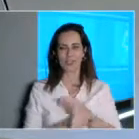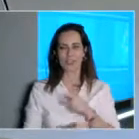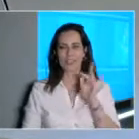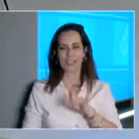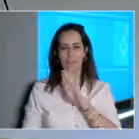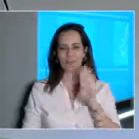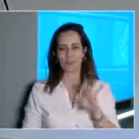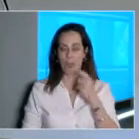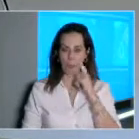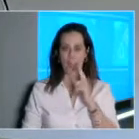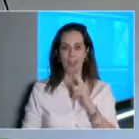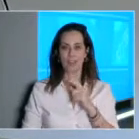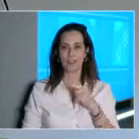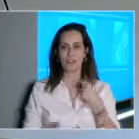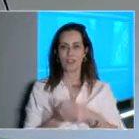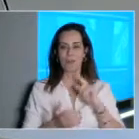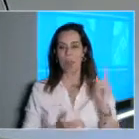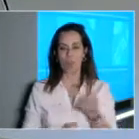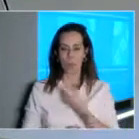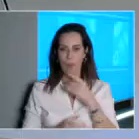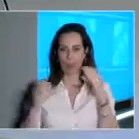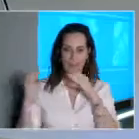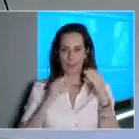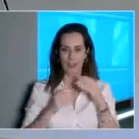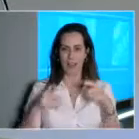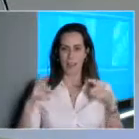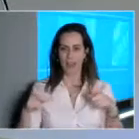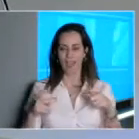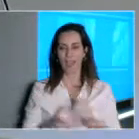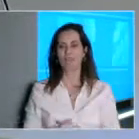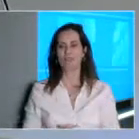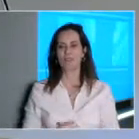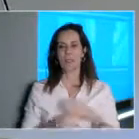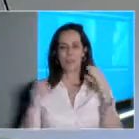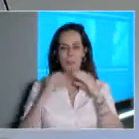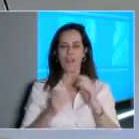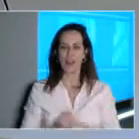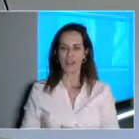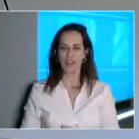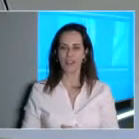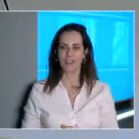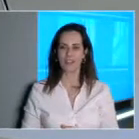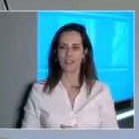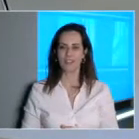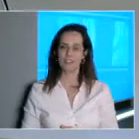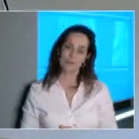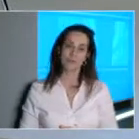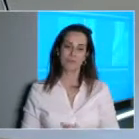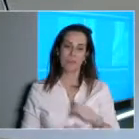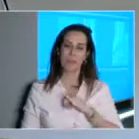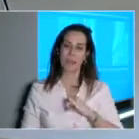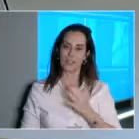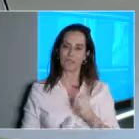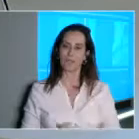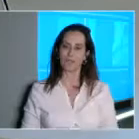כן, ברק שילם על כל חברי המפלגה שלו, על מנה או חצי מנה בפלאפל הקוסם. כן, מעניין